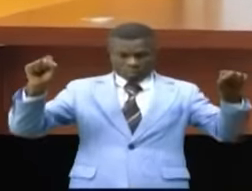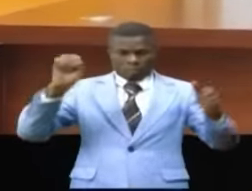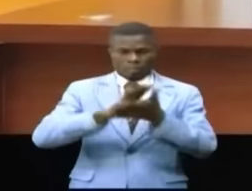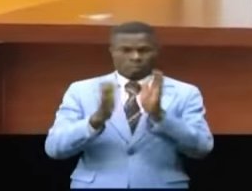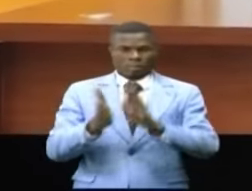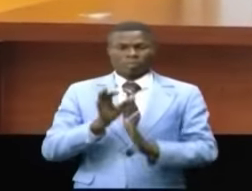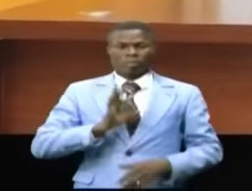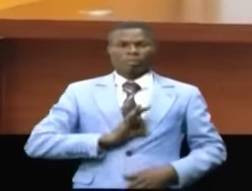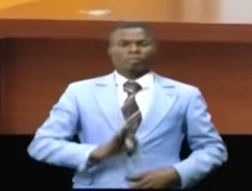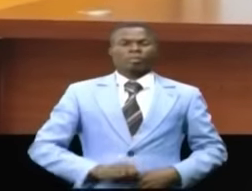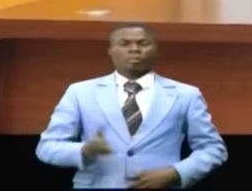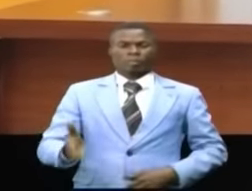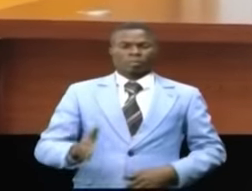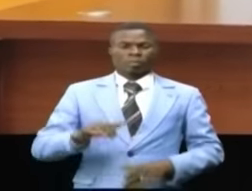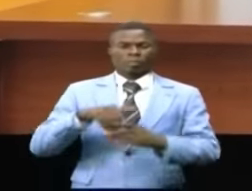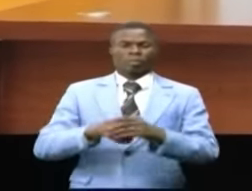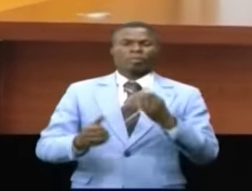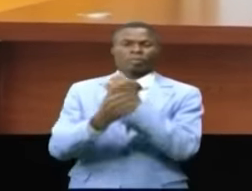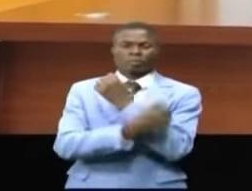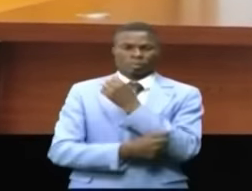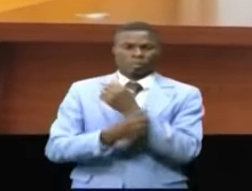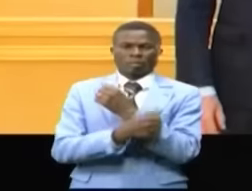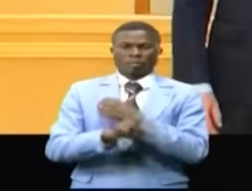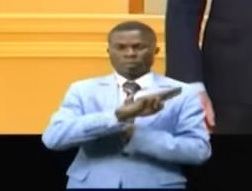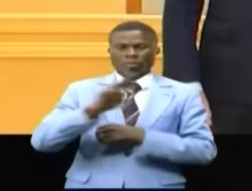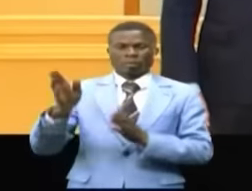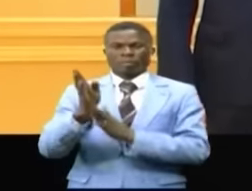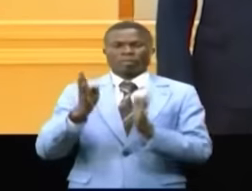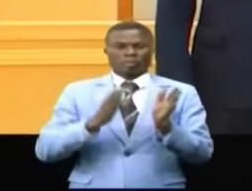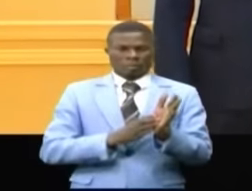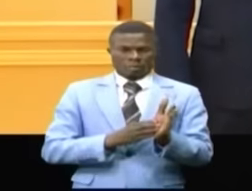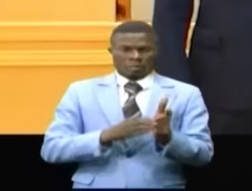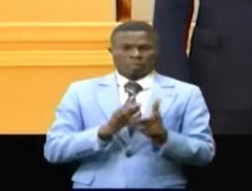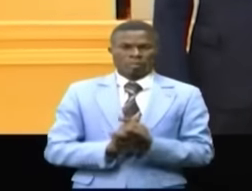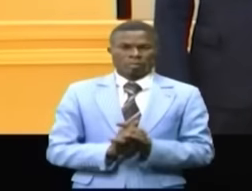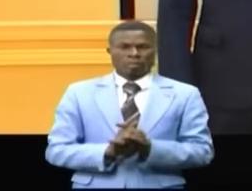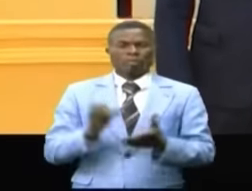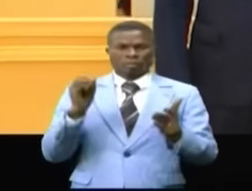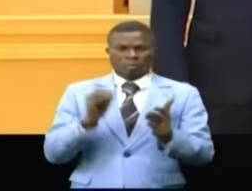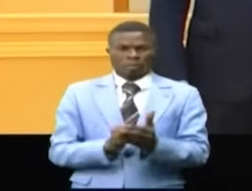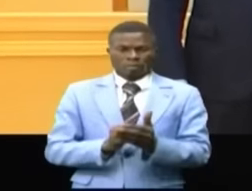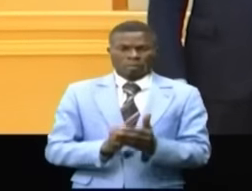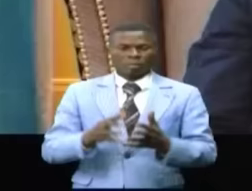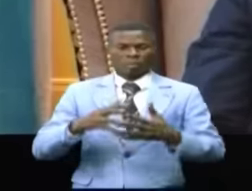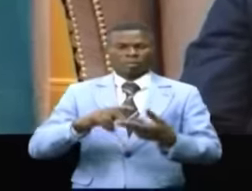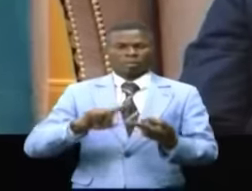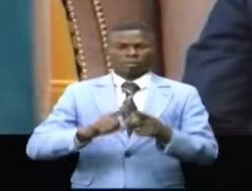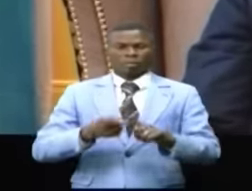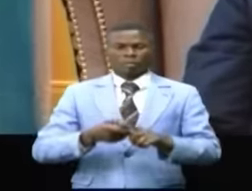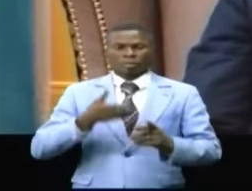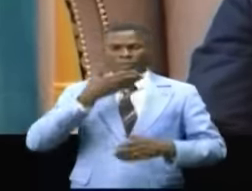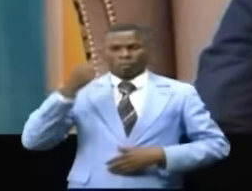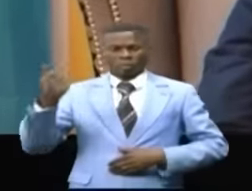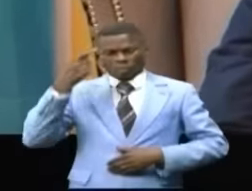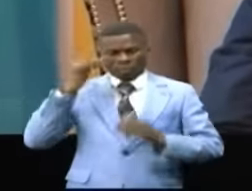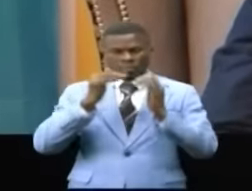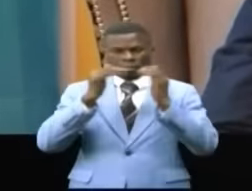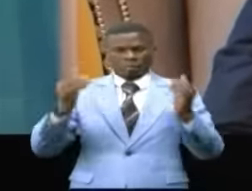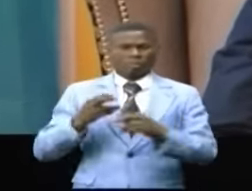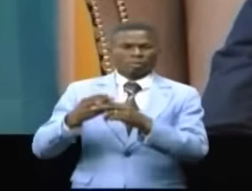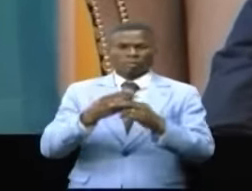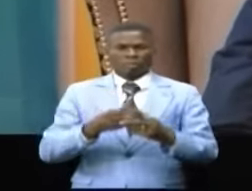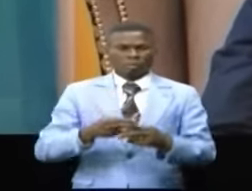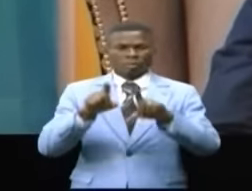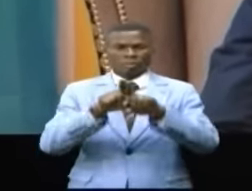suprême de Félix Antoine Tshisekedi en 2019. Elle reste encore un partenaire fiable pour la paix, la